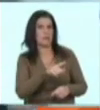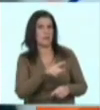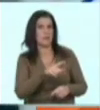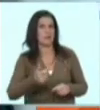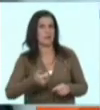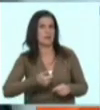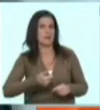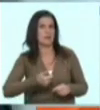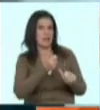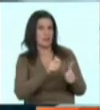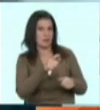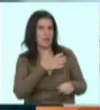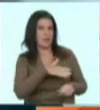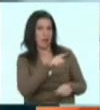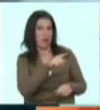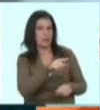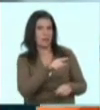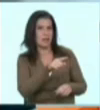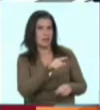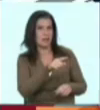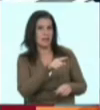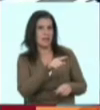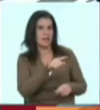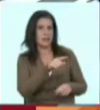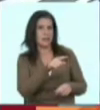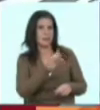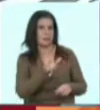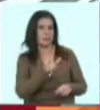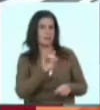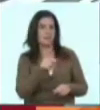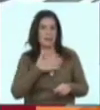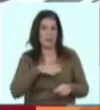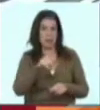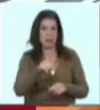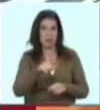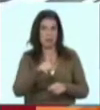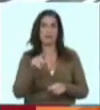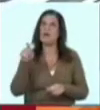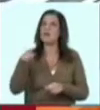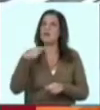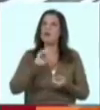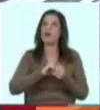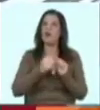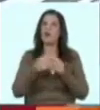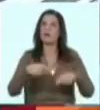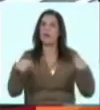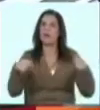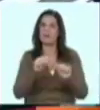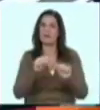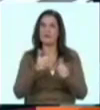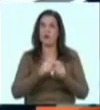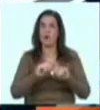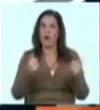יהיה... אז פינה שאתה. רגע, הנה, יש כותרת, יפה פתחי. או תרבות וספורט אומר מיקי זוהר, או כלום. לא, יש תיקים אחרים.